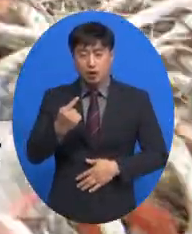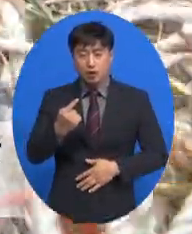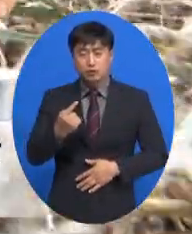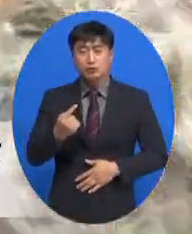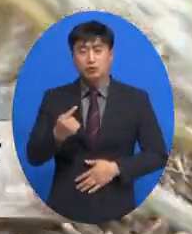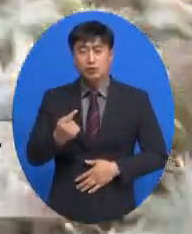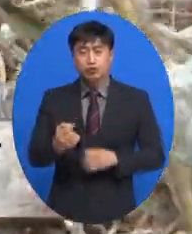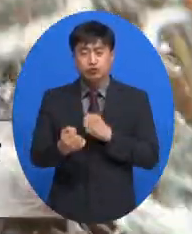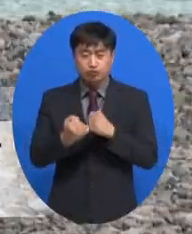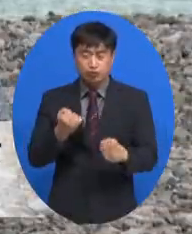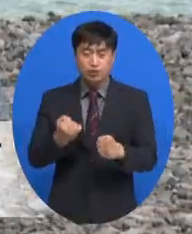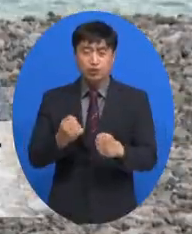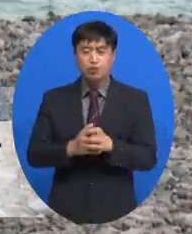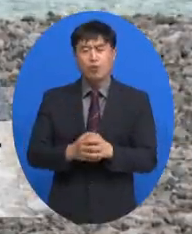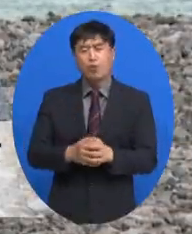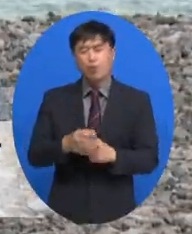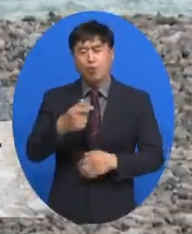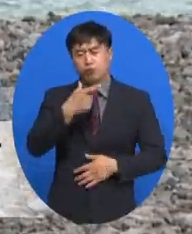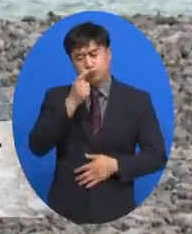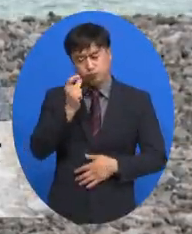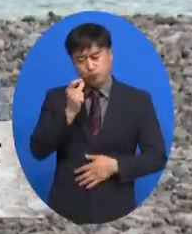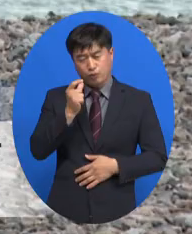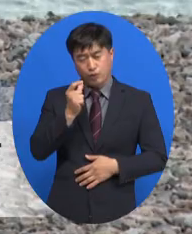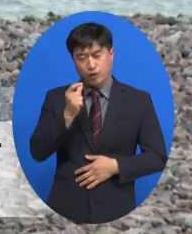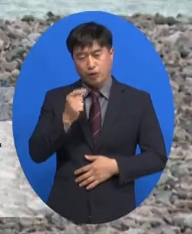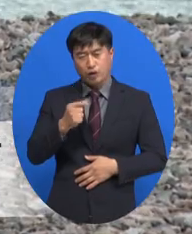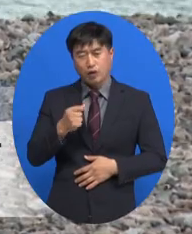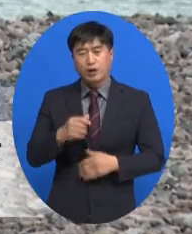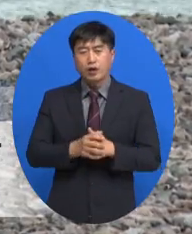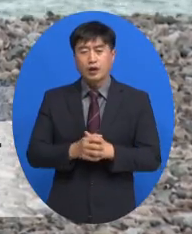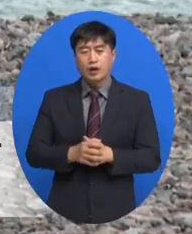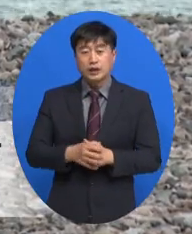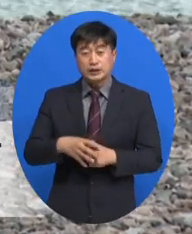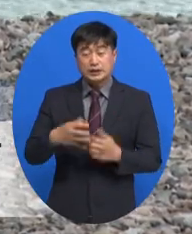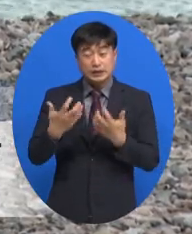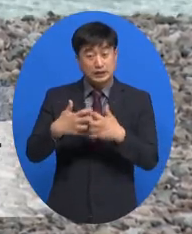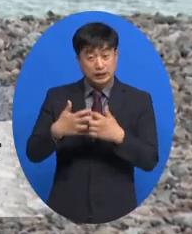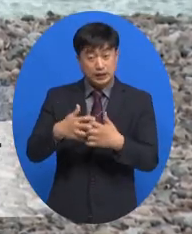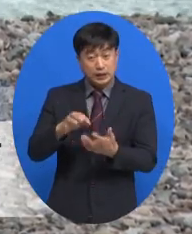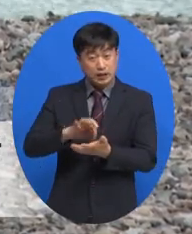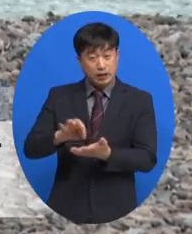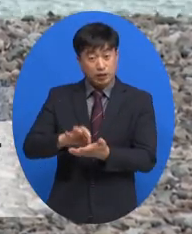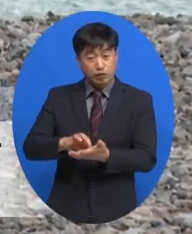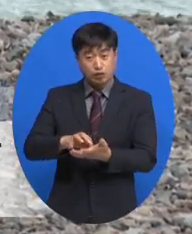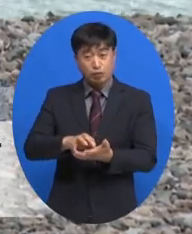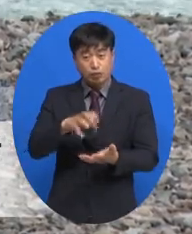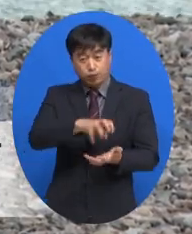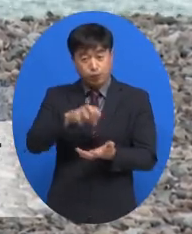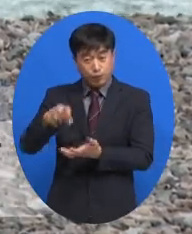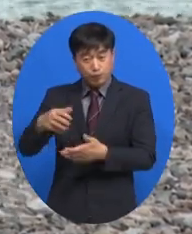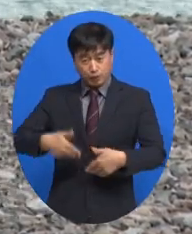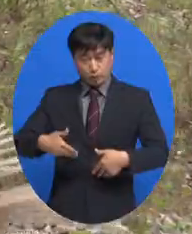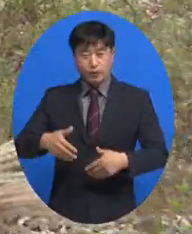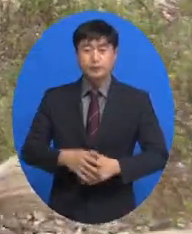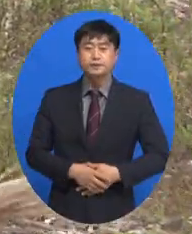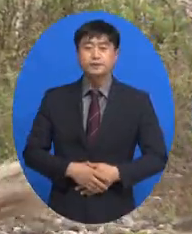와서 있지만 우리 힘으로는 도저히 안 되고 어떻게 장비를 동원해서 이렇게 치워야 될